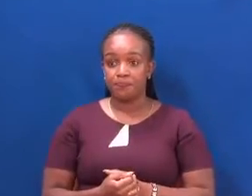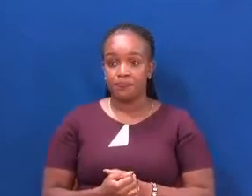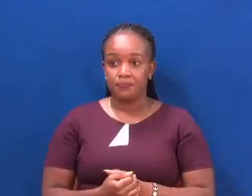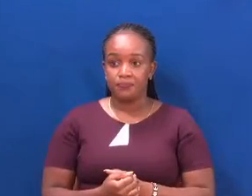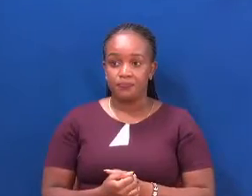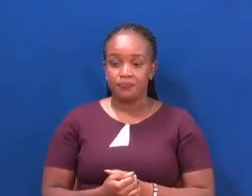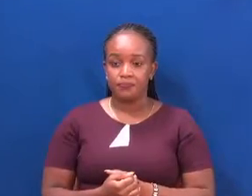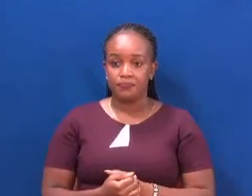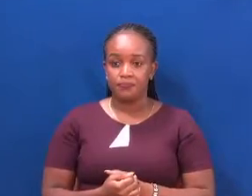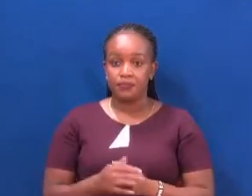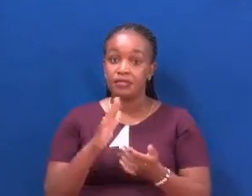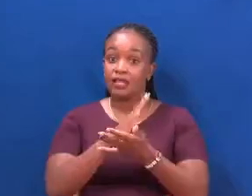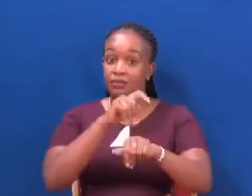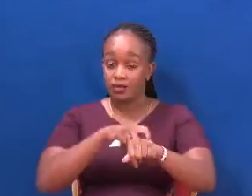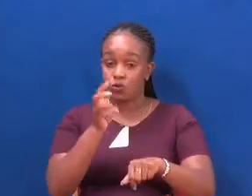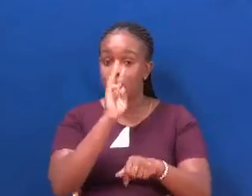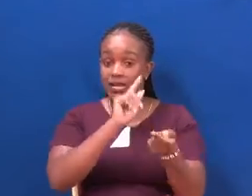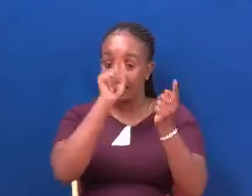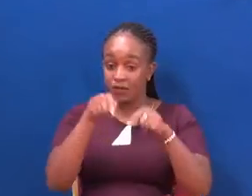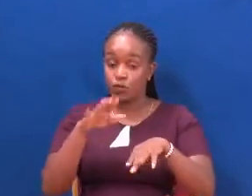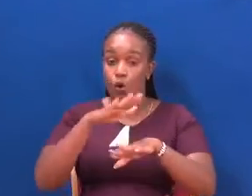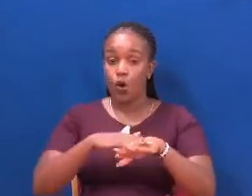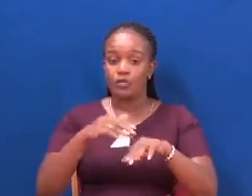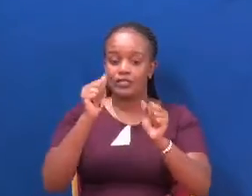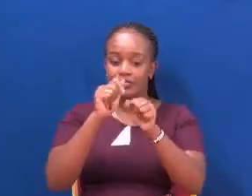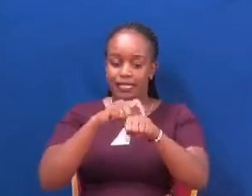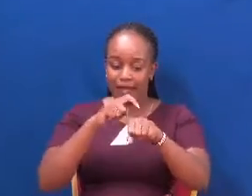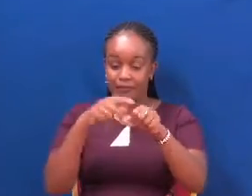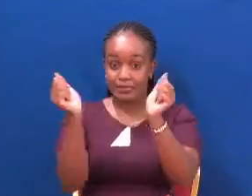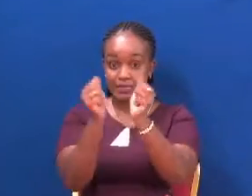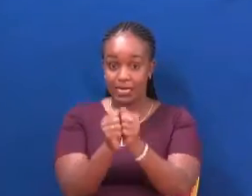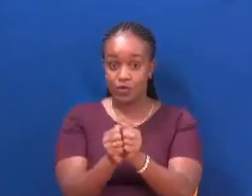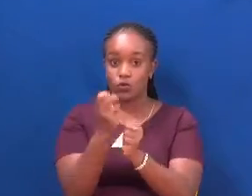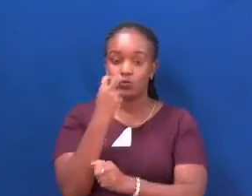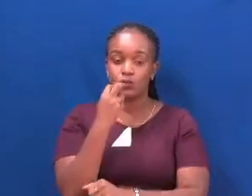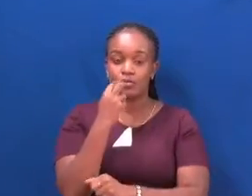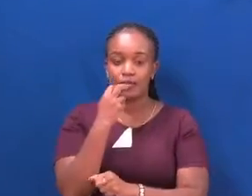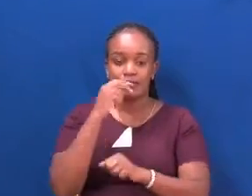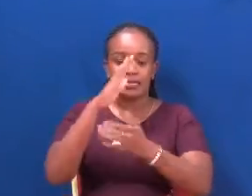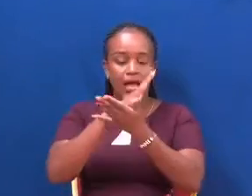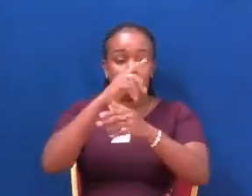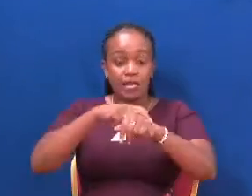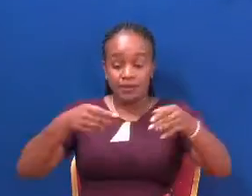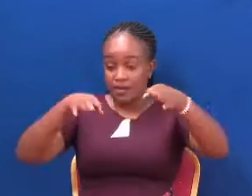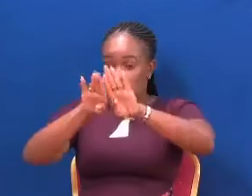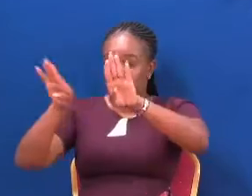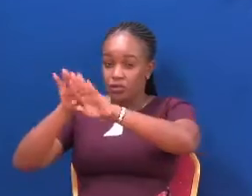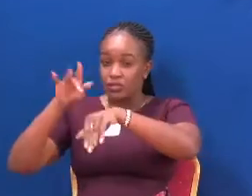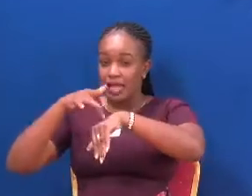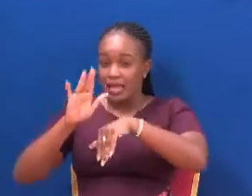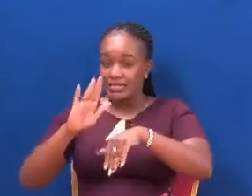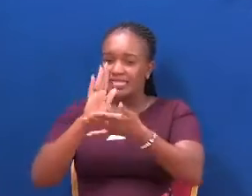nane saa 4 Tuesday. Kufika saa 11 walifunga. Saa ingine akifunga na malisa 3